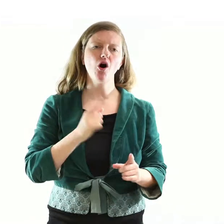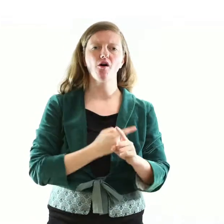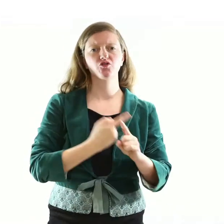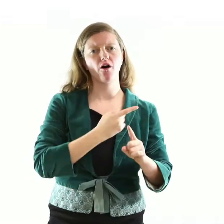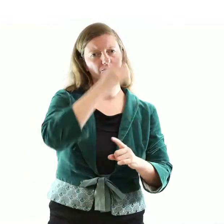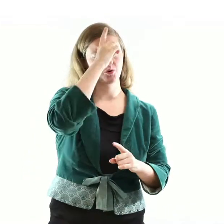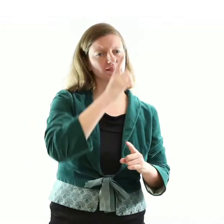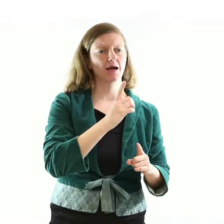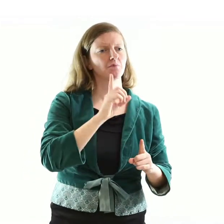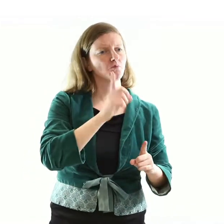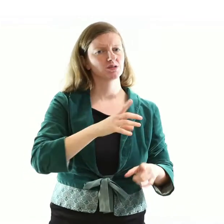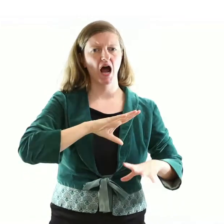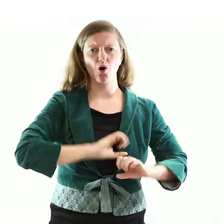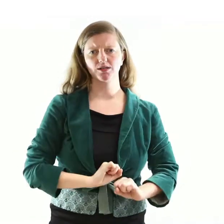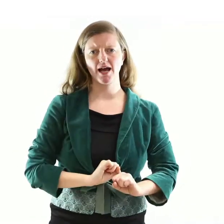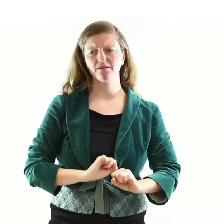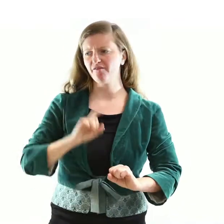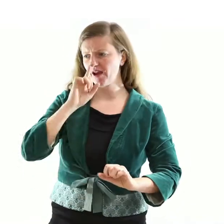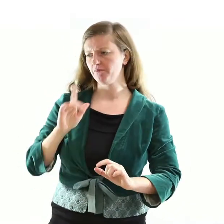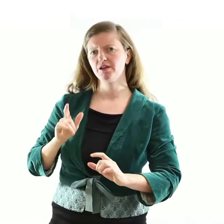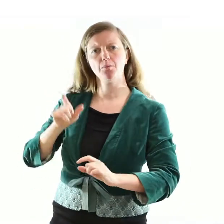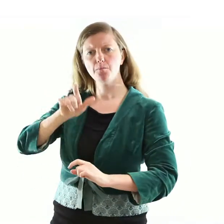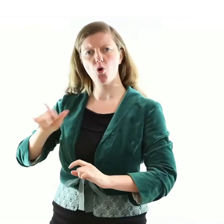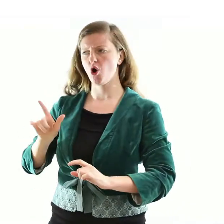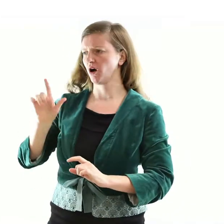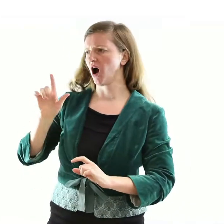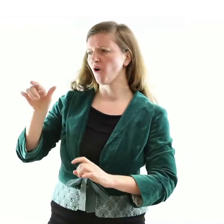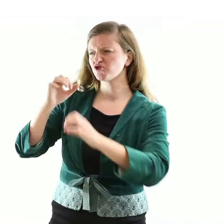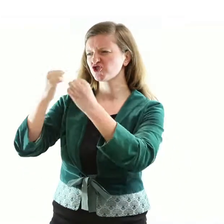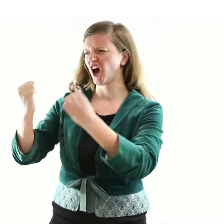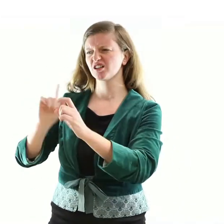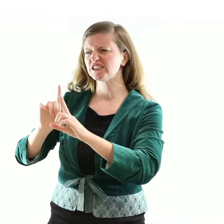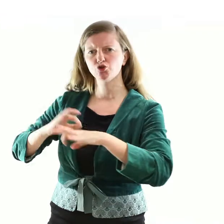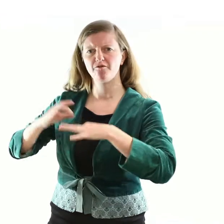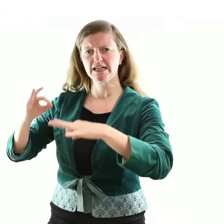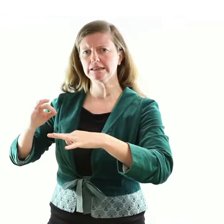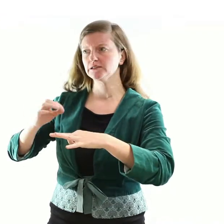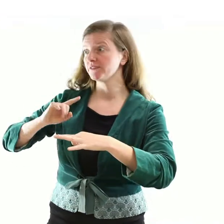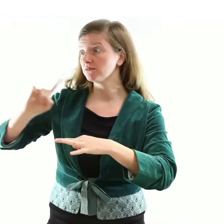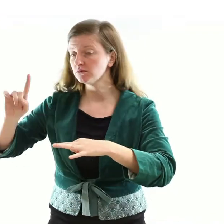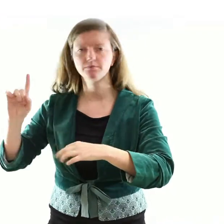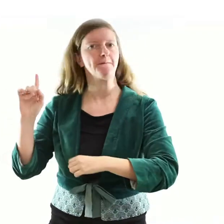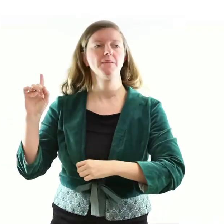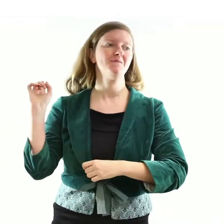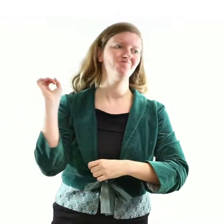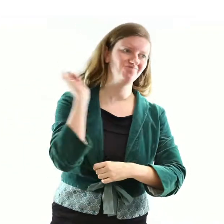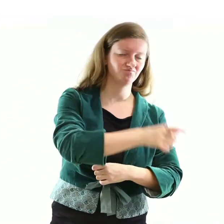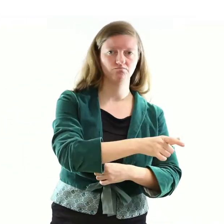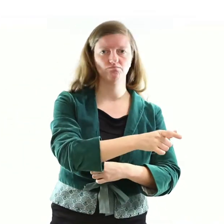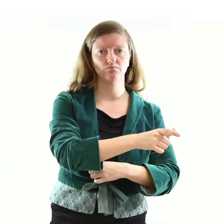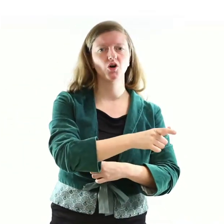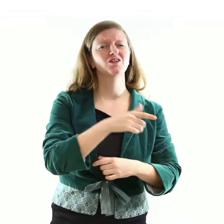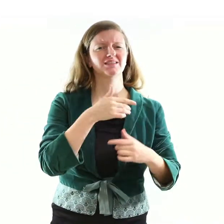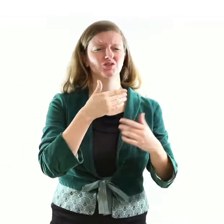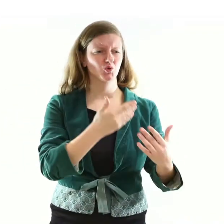dafür herhalten, dass Unzufriedenheiten dem Staat gegenüber durch Bürgerinnen und Bürger zum Ausdruck gebracht werden. Und